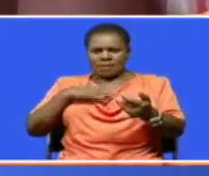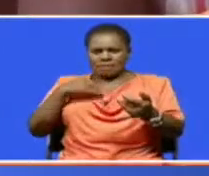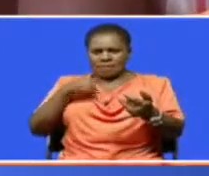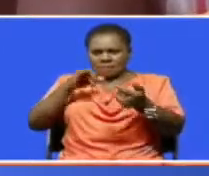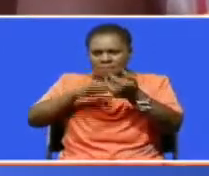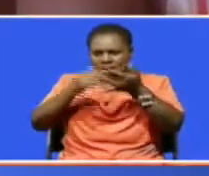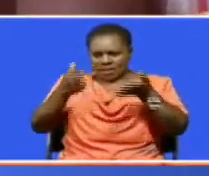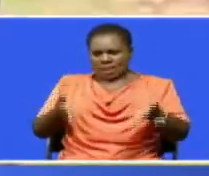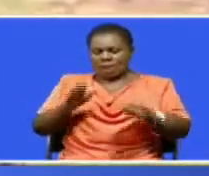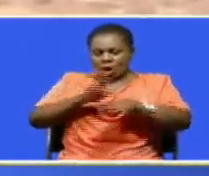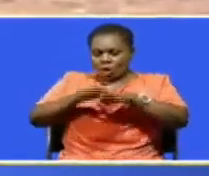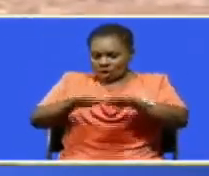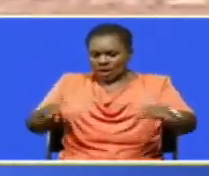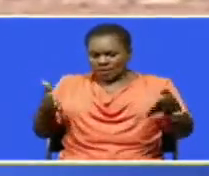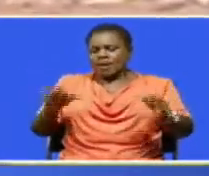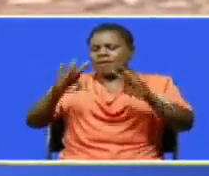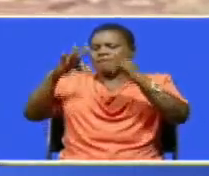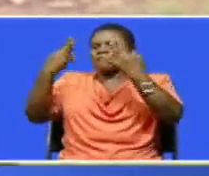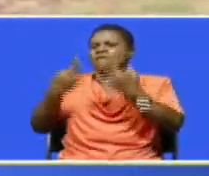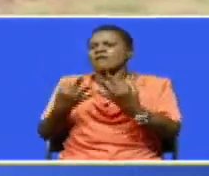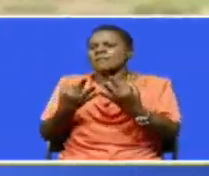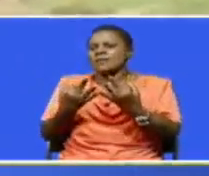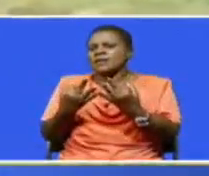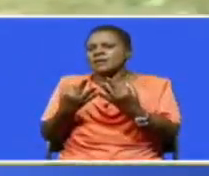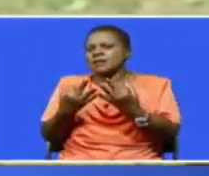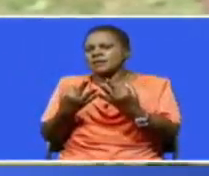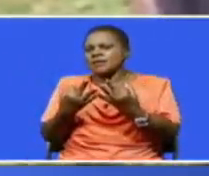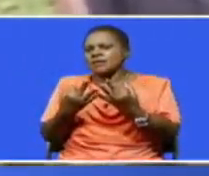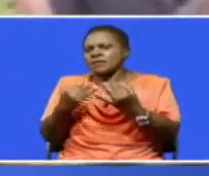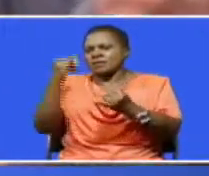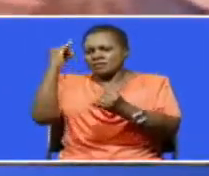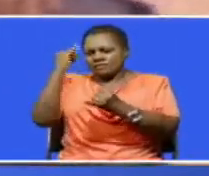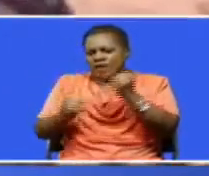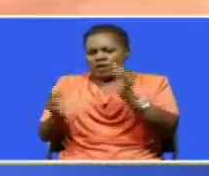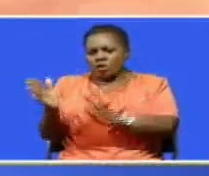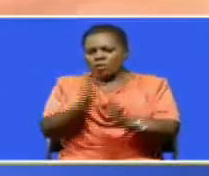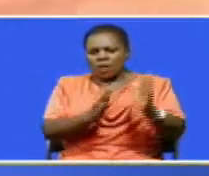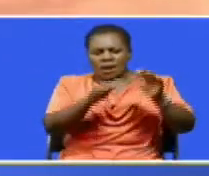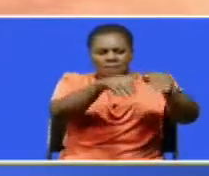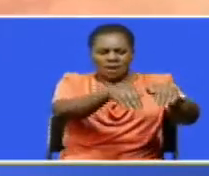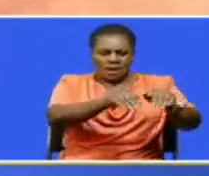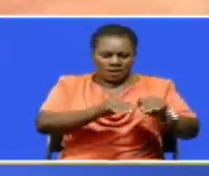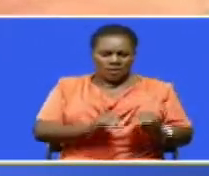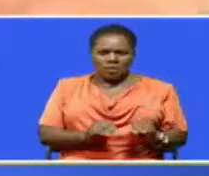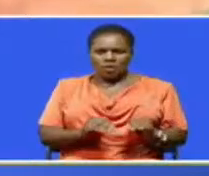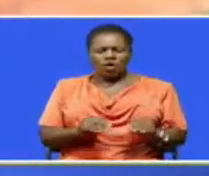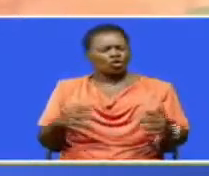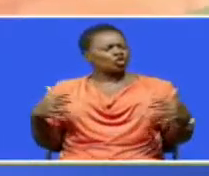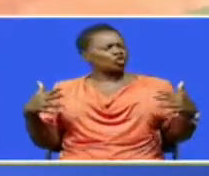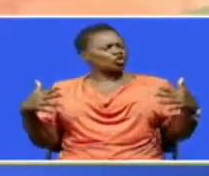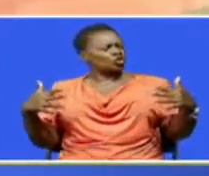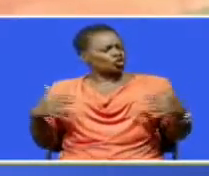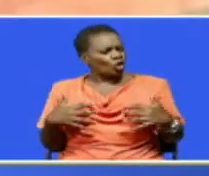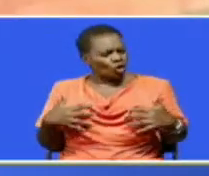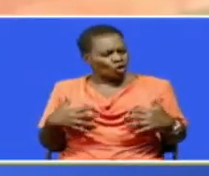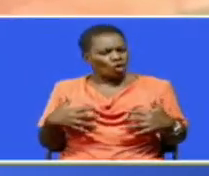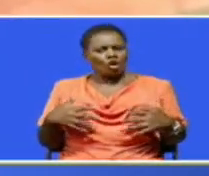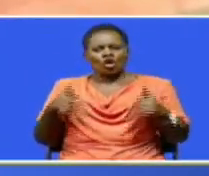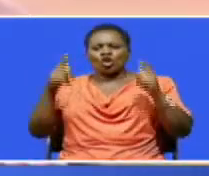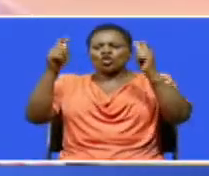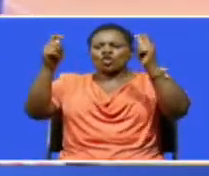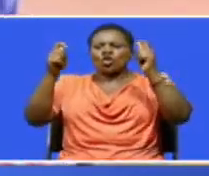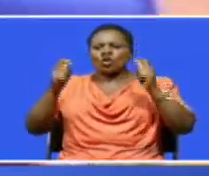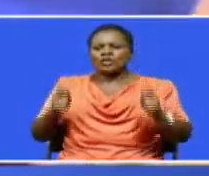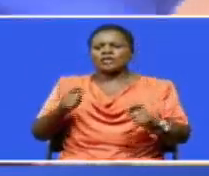hapa kwa shamba yao tu. Familia yake ikiwa katika hatua za mwisho kuandaa maziko yake ilipigwa na butwa baada ya kupata ilani kuwa